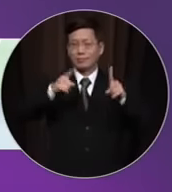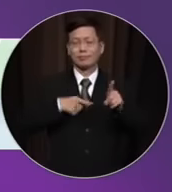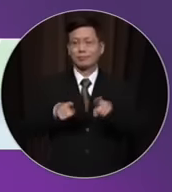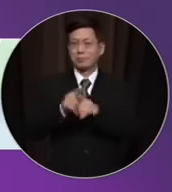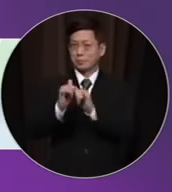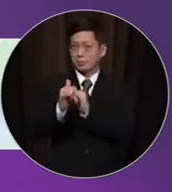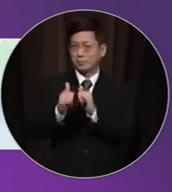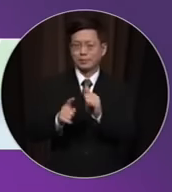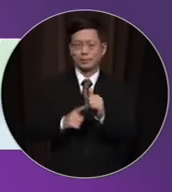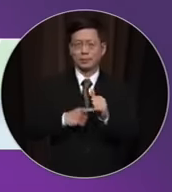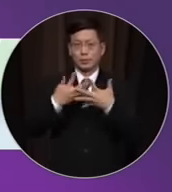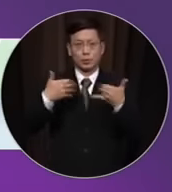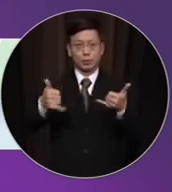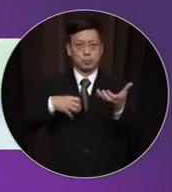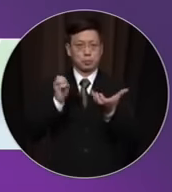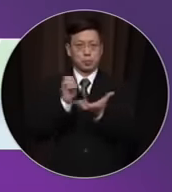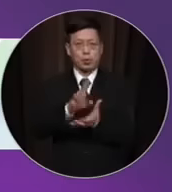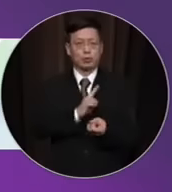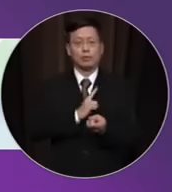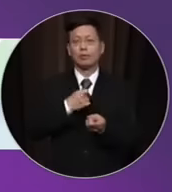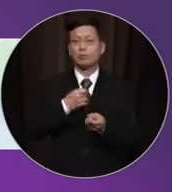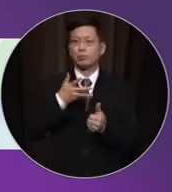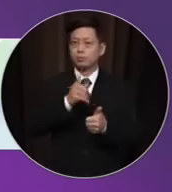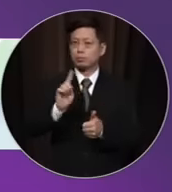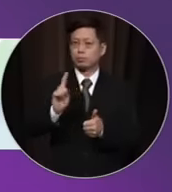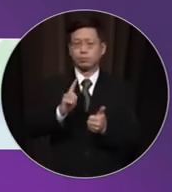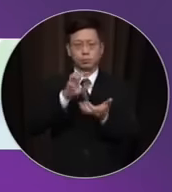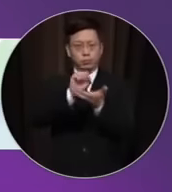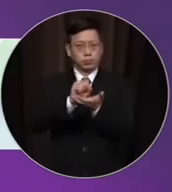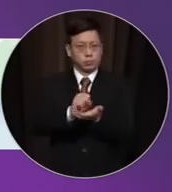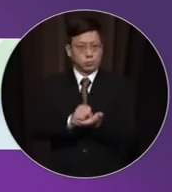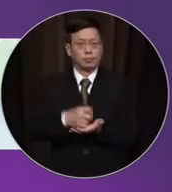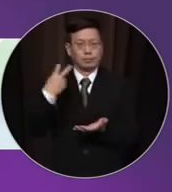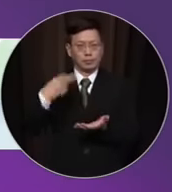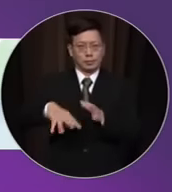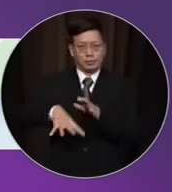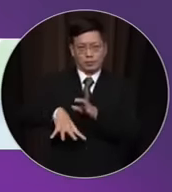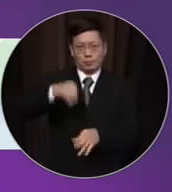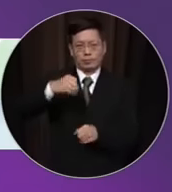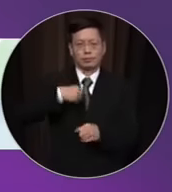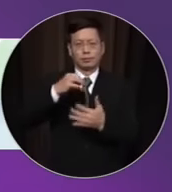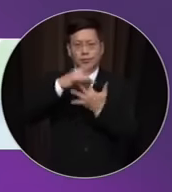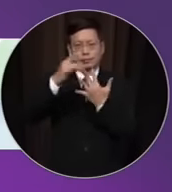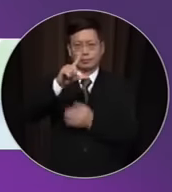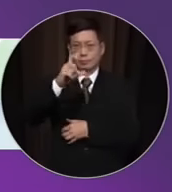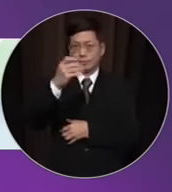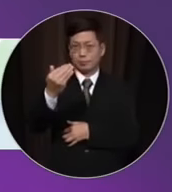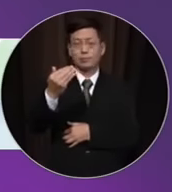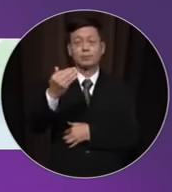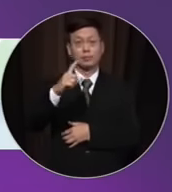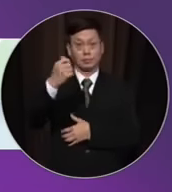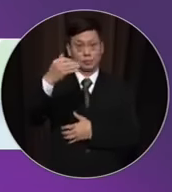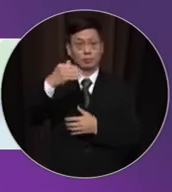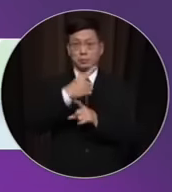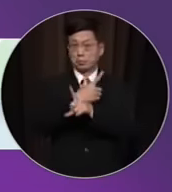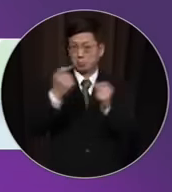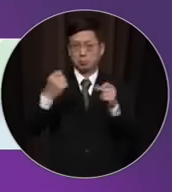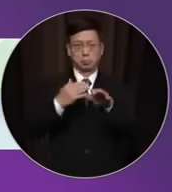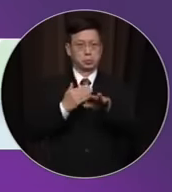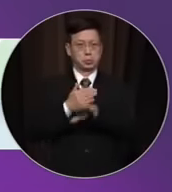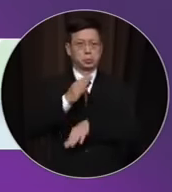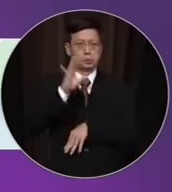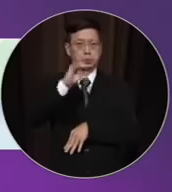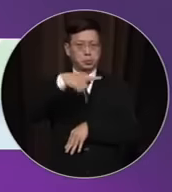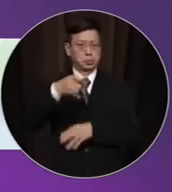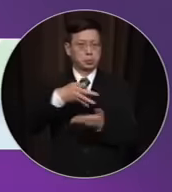面，那么先丢出他们想要问的问题。接下来我们选出了69个问题，而且这69个问题都超过